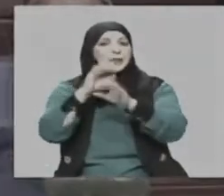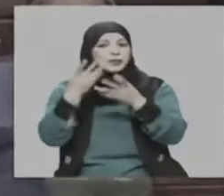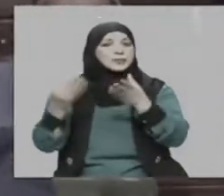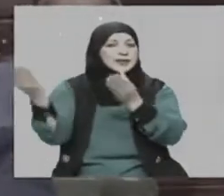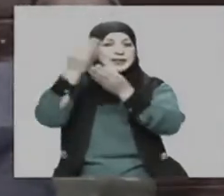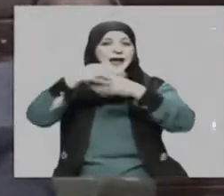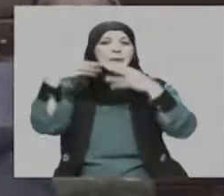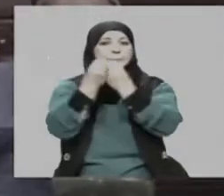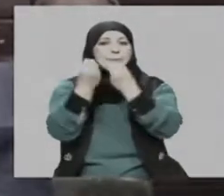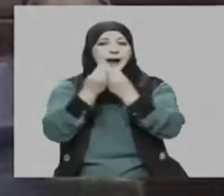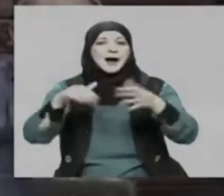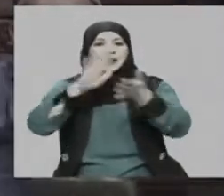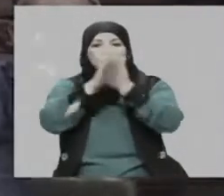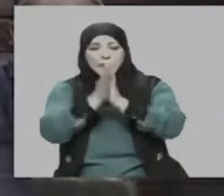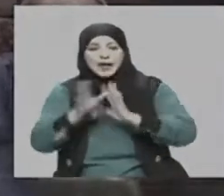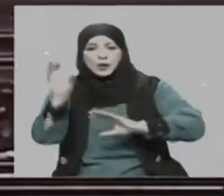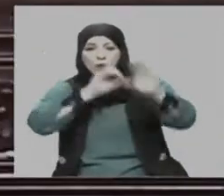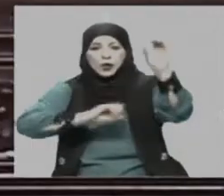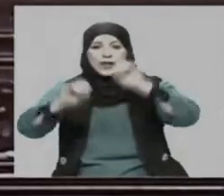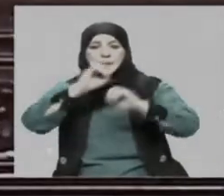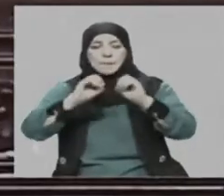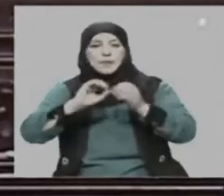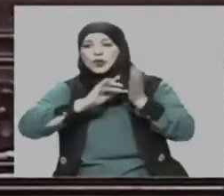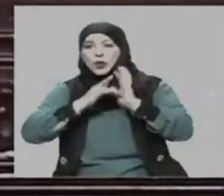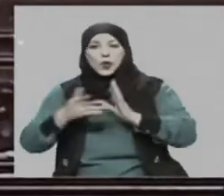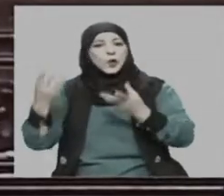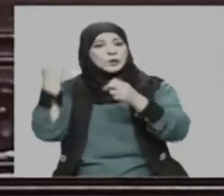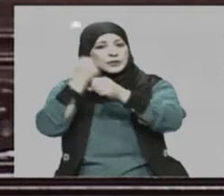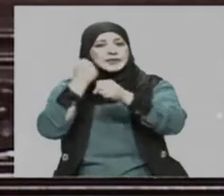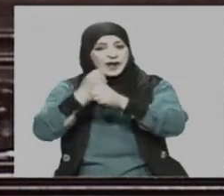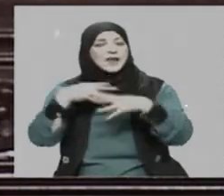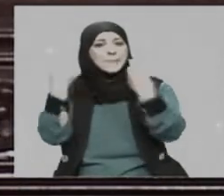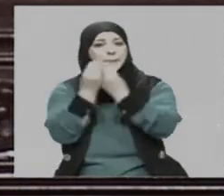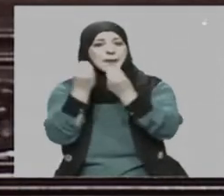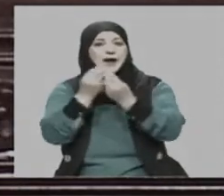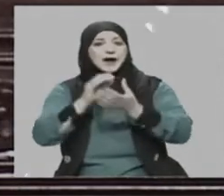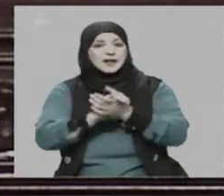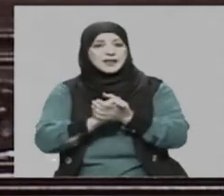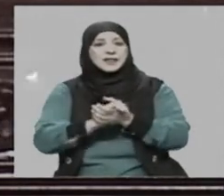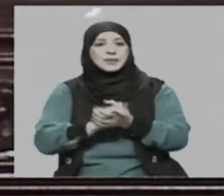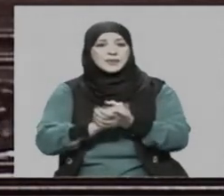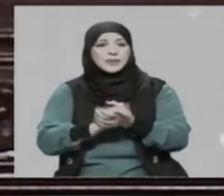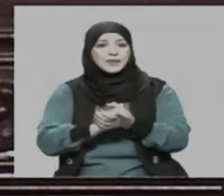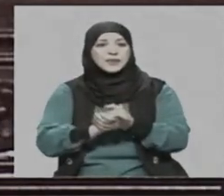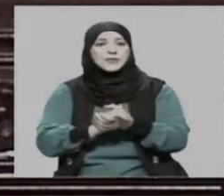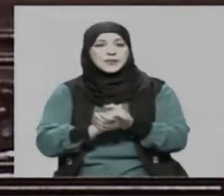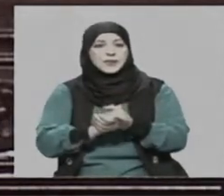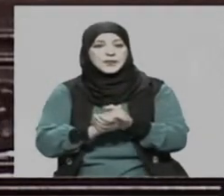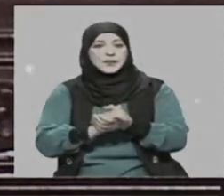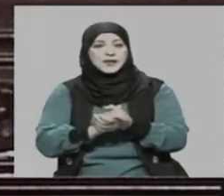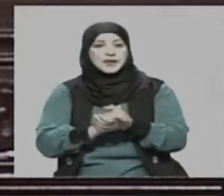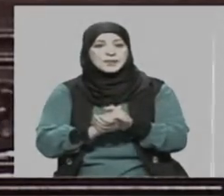عدم المقاطعة. دخلت لا دخلت المجتمع المدني أي واتش وغيره